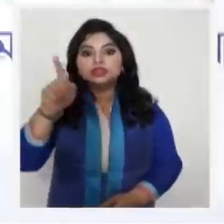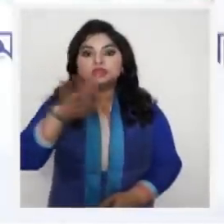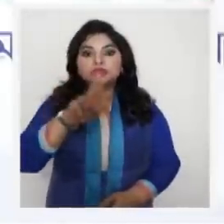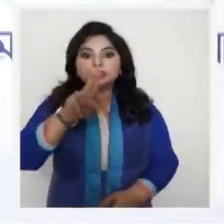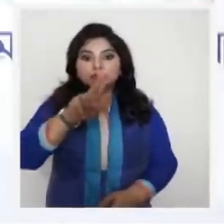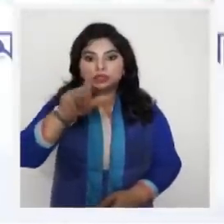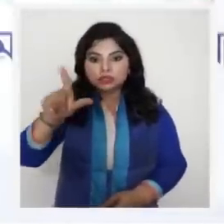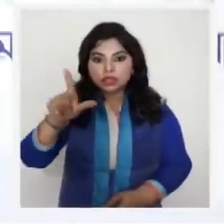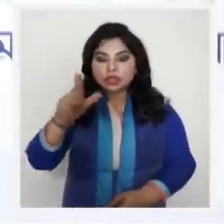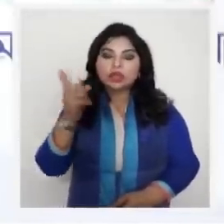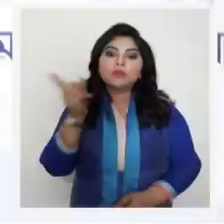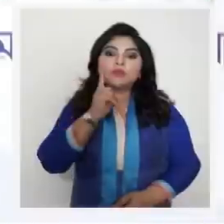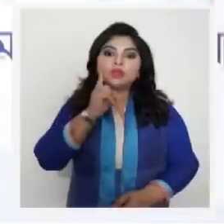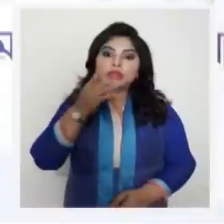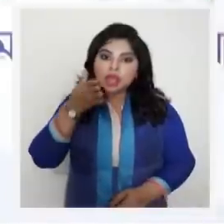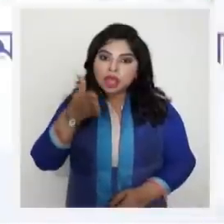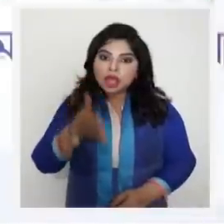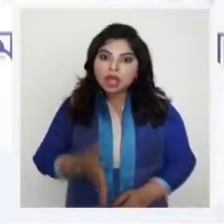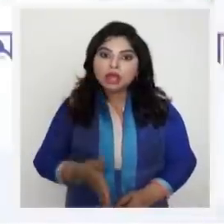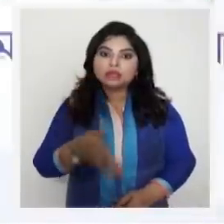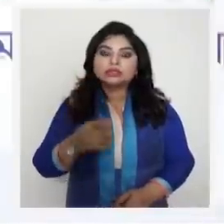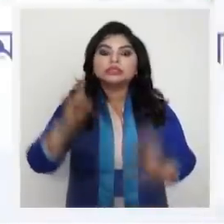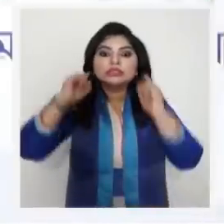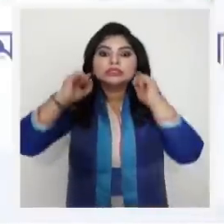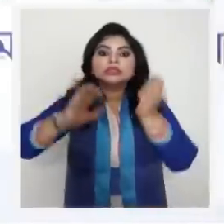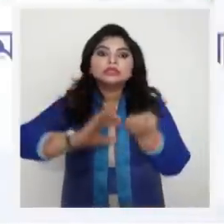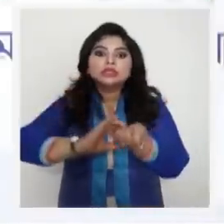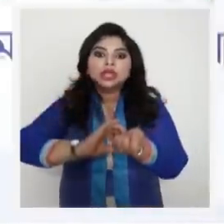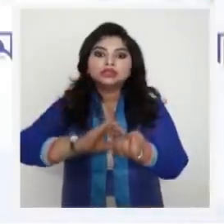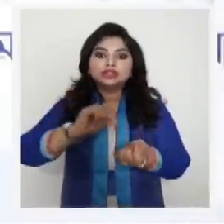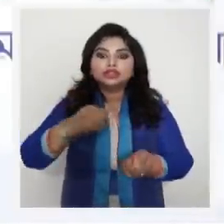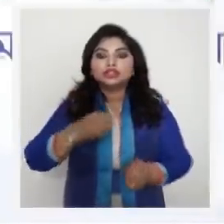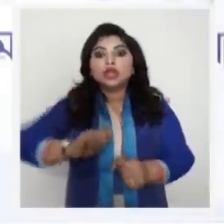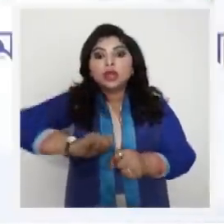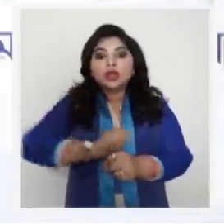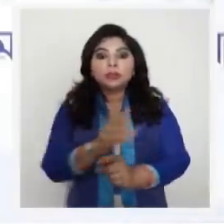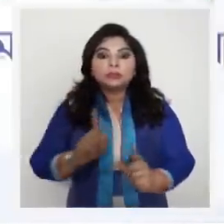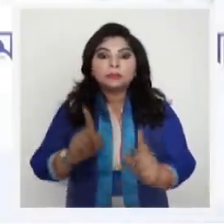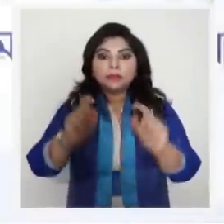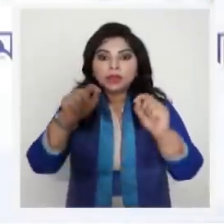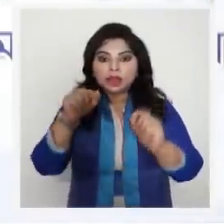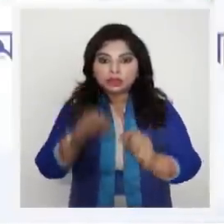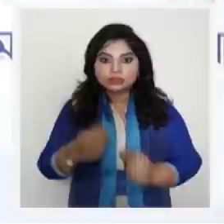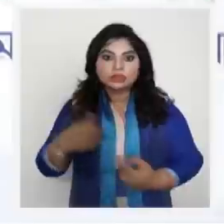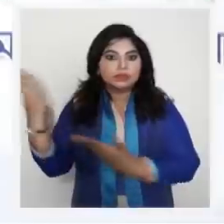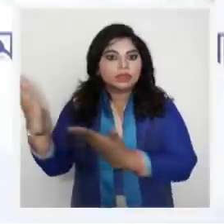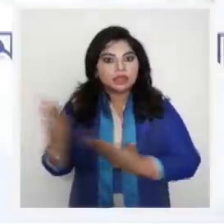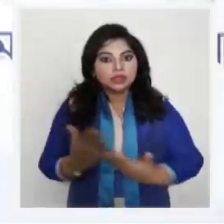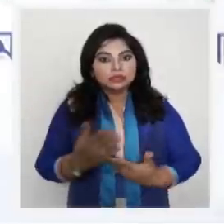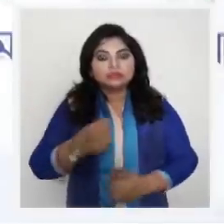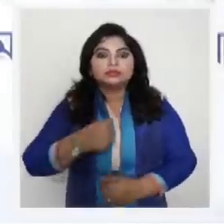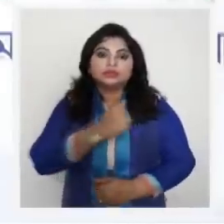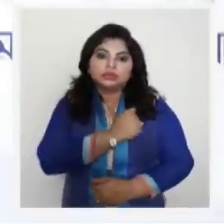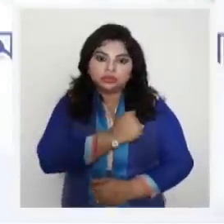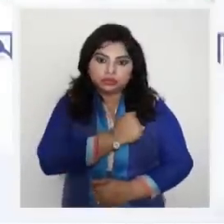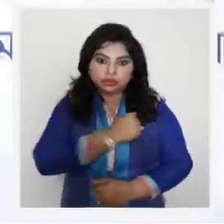আলাইকুম। আজ 19 জুন 2020, পাঁচ আষাঢ়, 1427। প্রতিদিনের মতো আজও দৈনিক স্বাস্থ্য